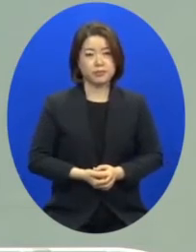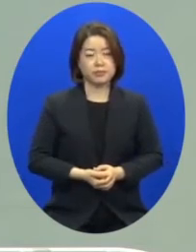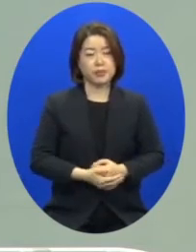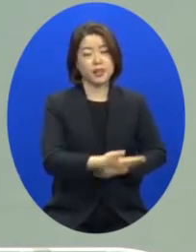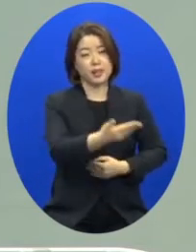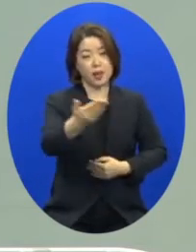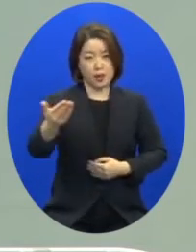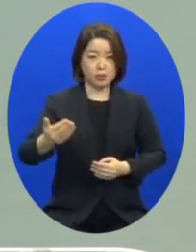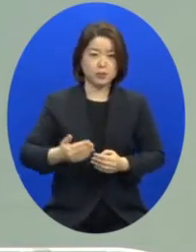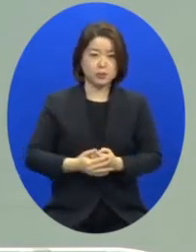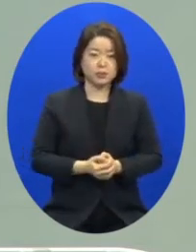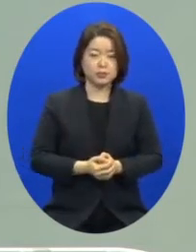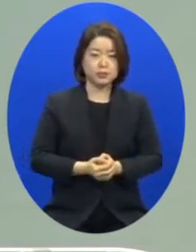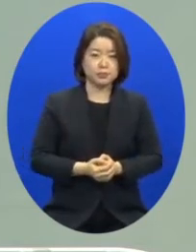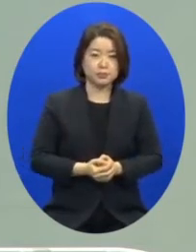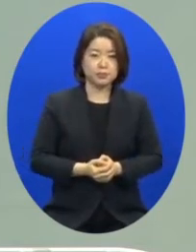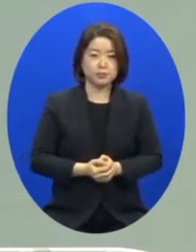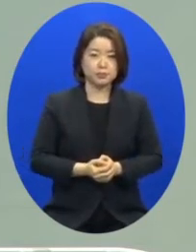여러분